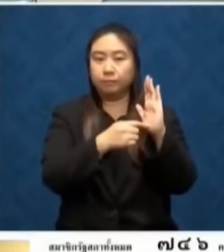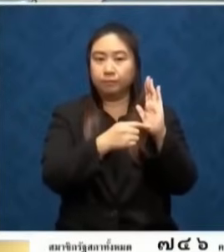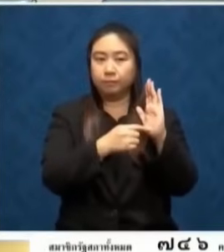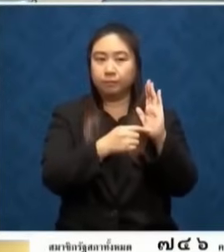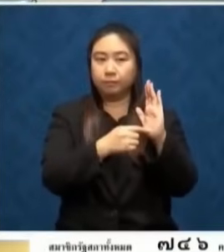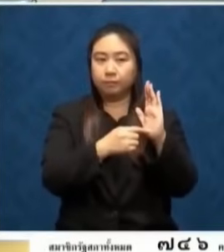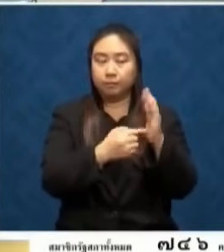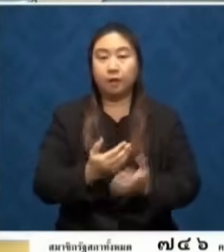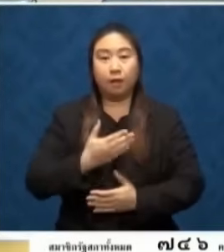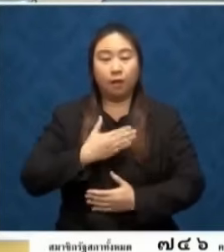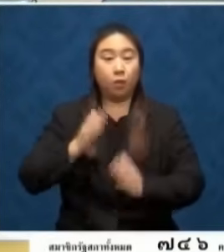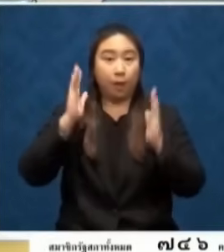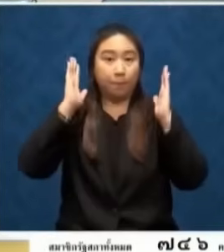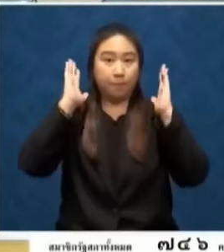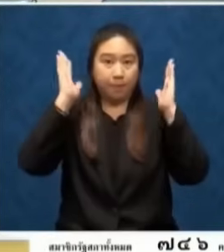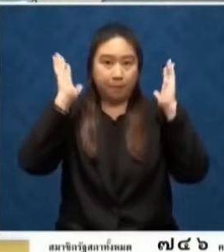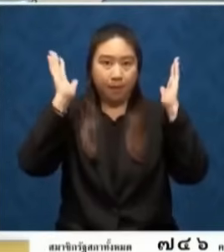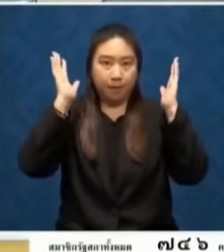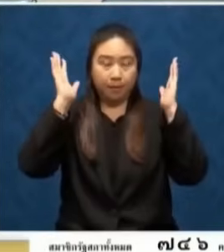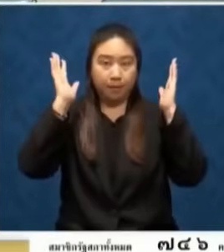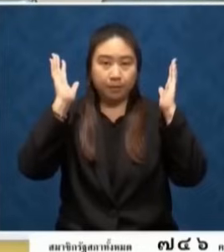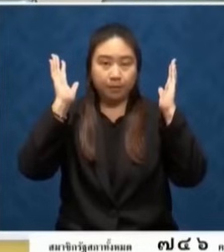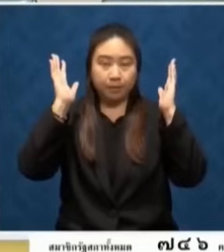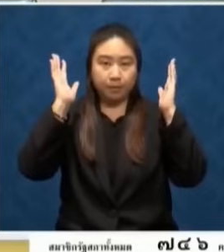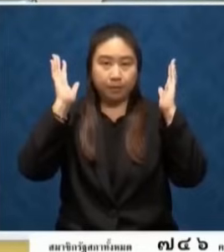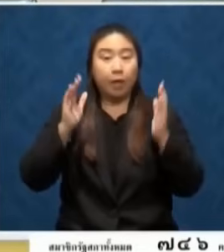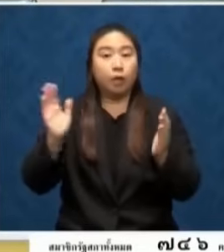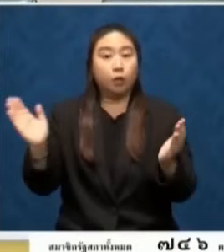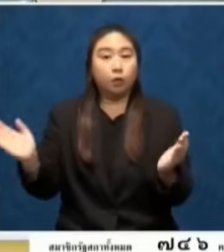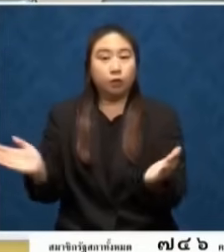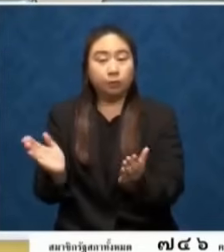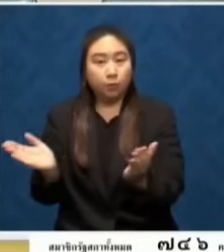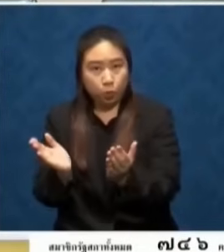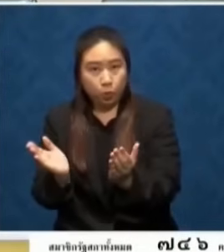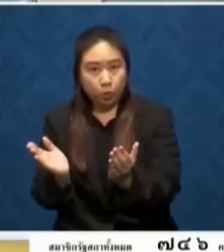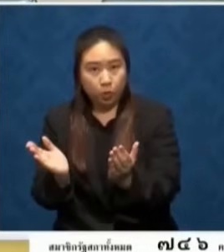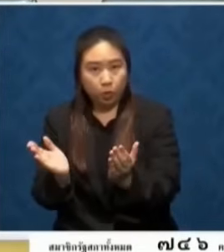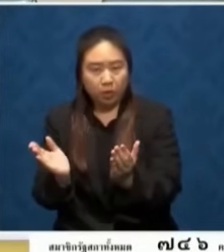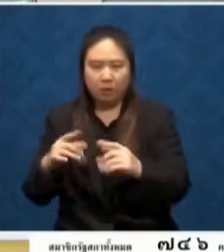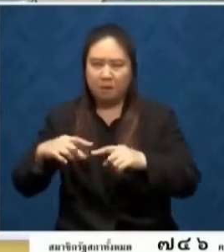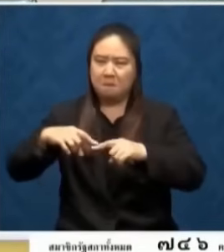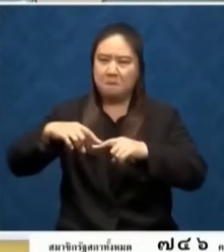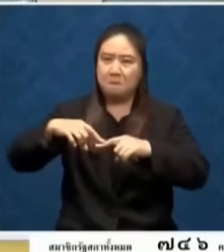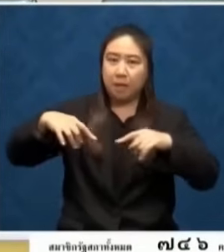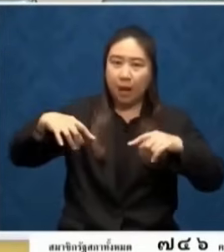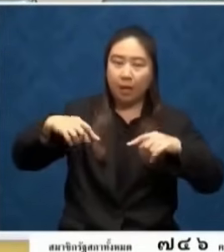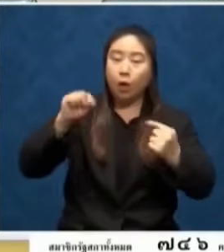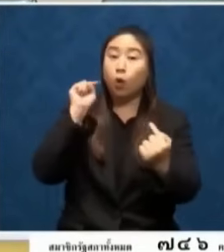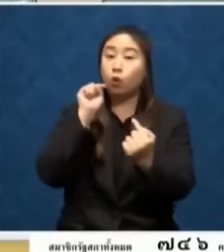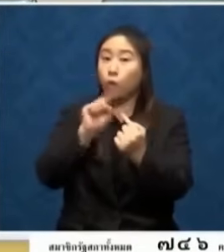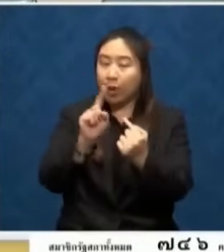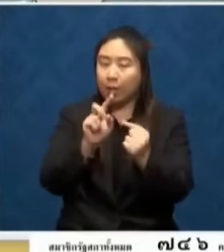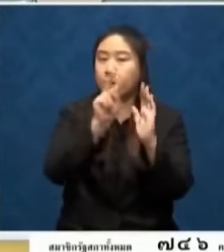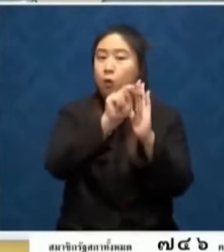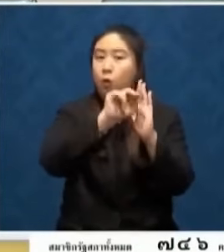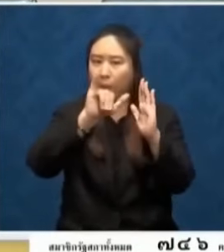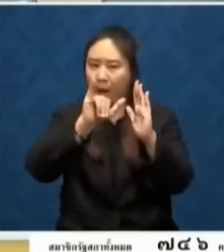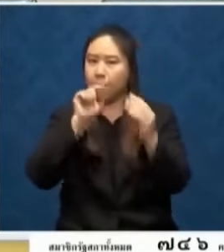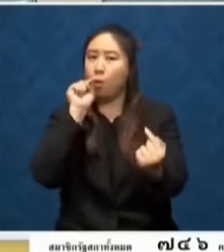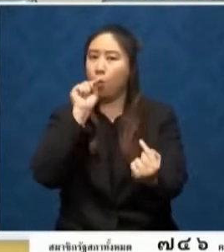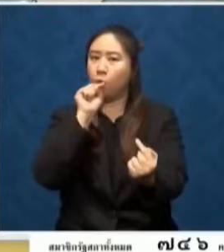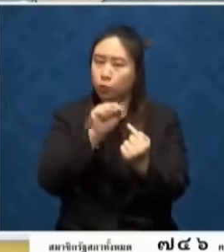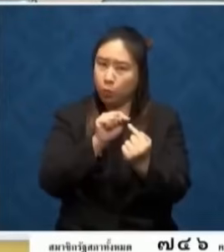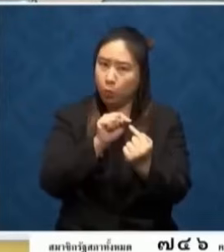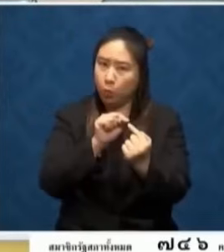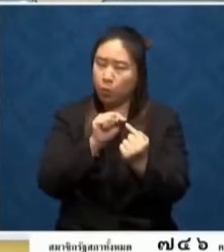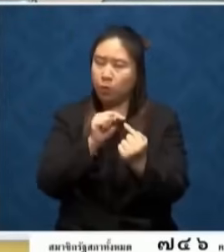เราจะอภิปรายสนับสนุนหรือค้านเรื่องความเหมาะสมของนโยบายและความสามารถที่จะ